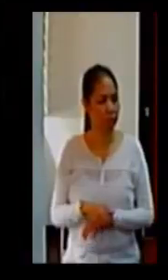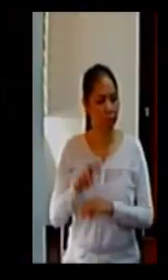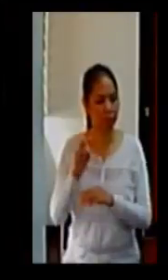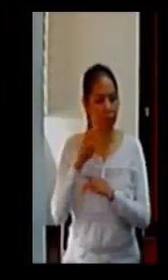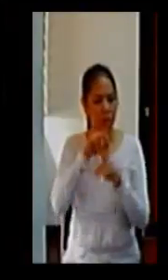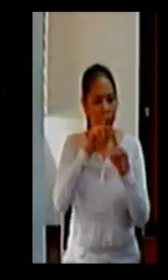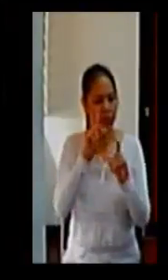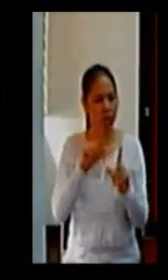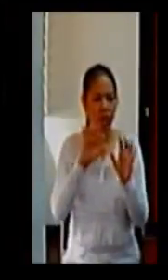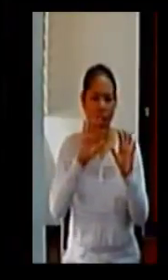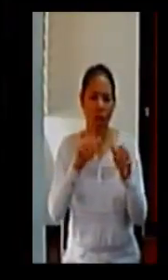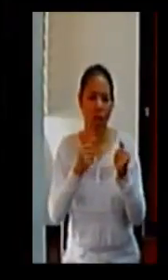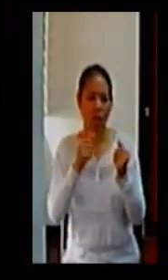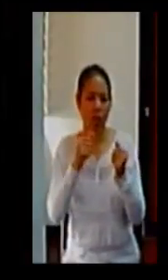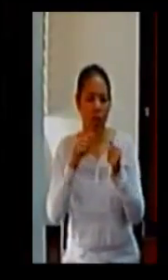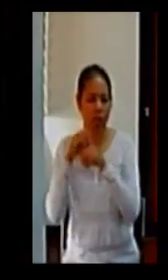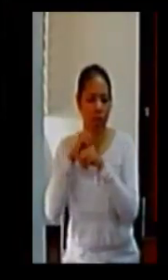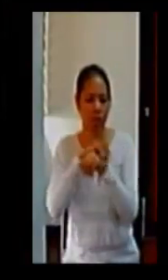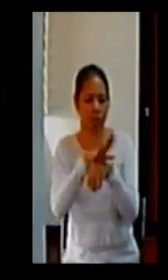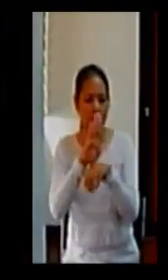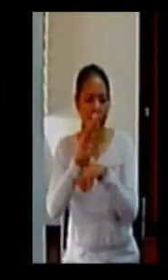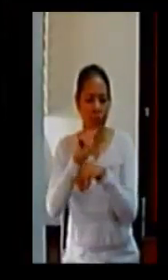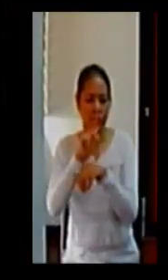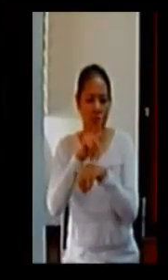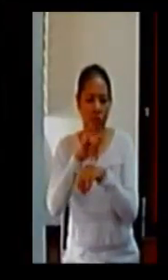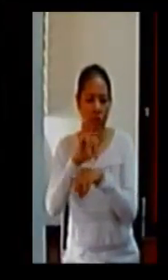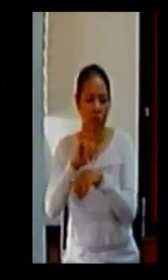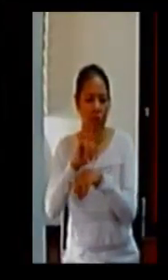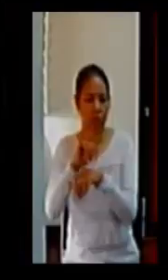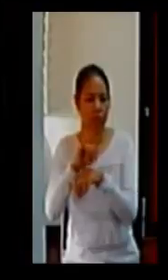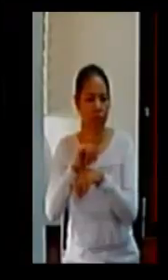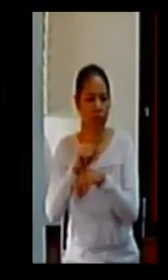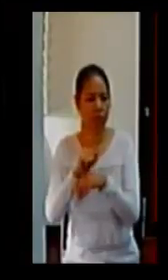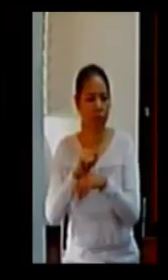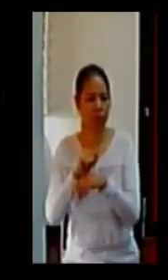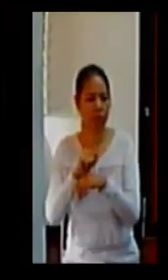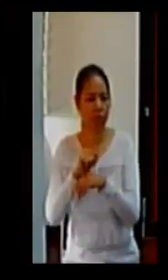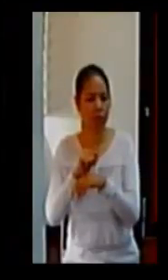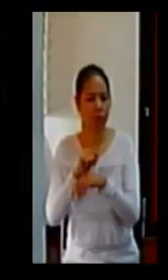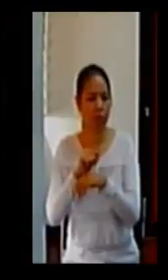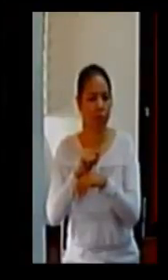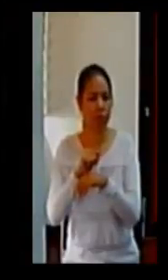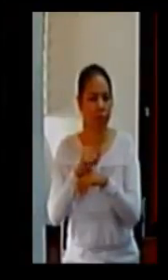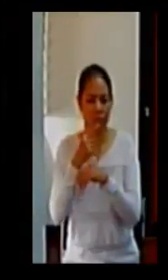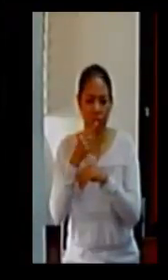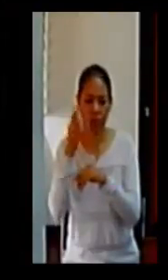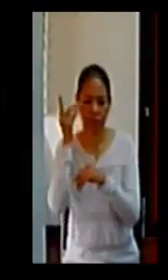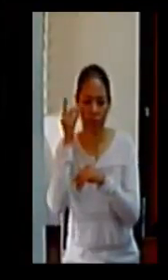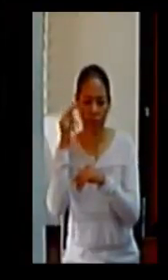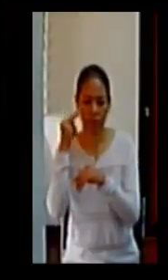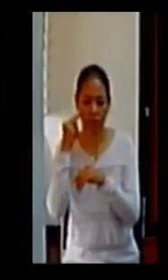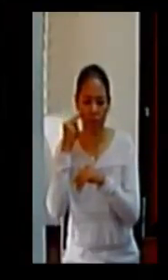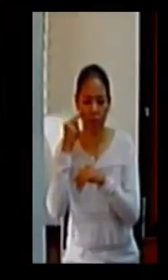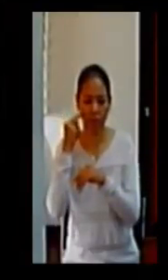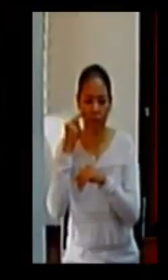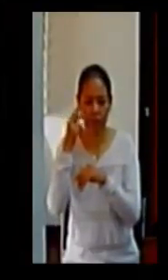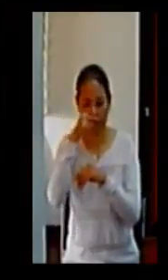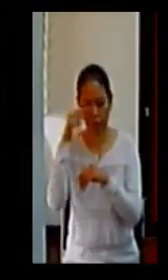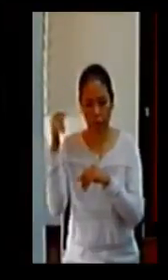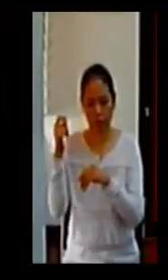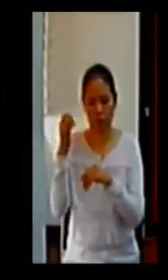yung baki po? Binanggit kasi ni Dalia kanina na yung matinding init ay